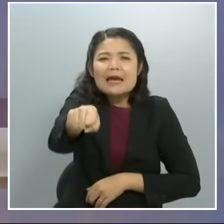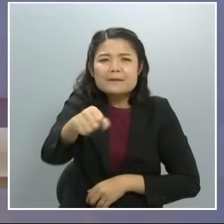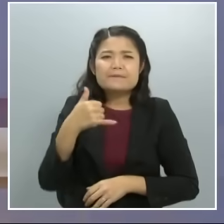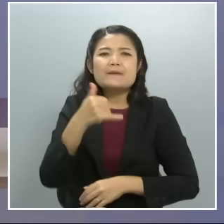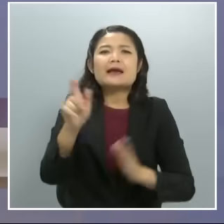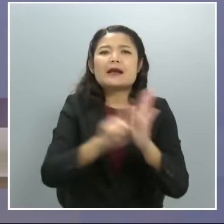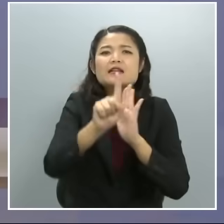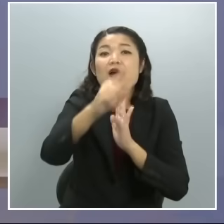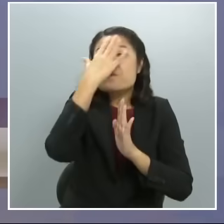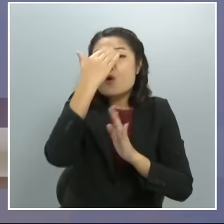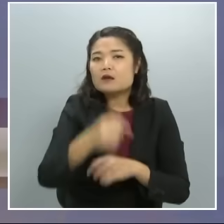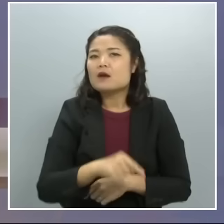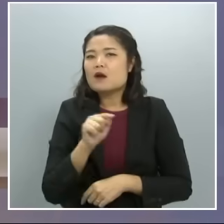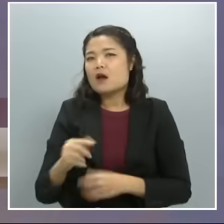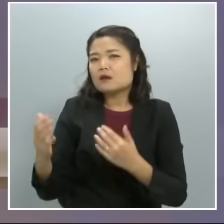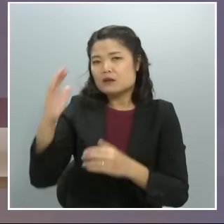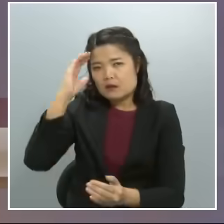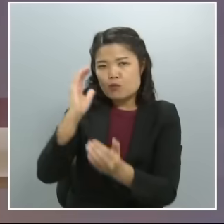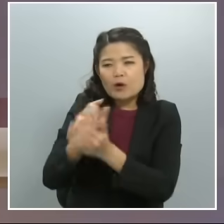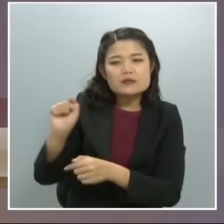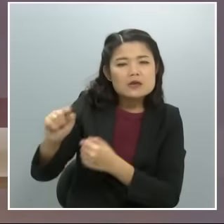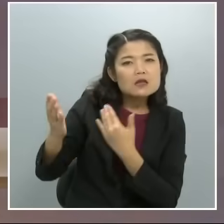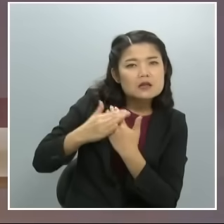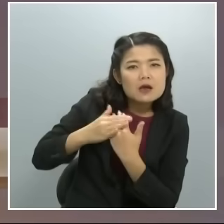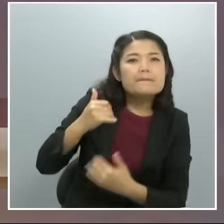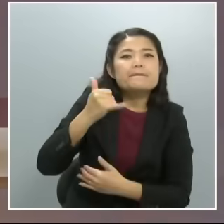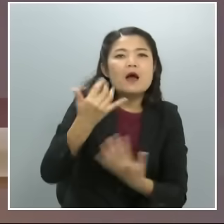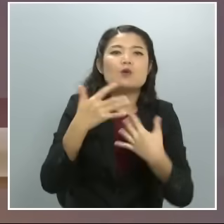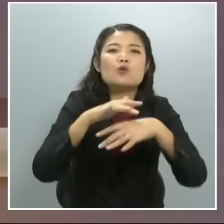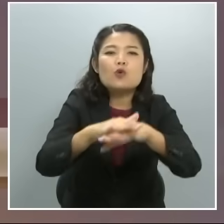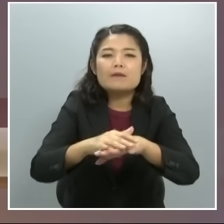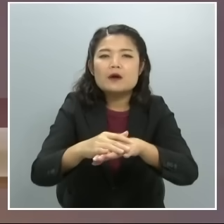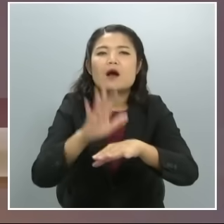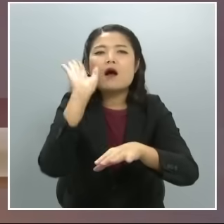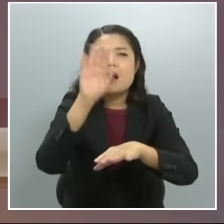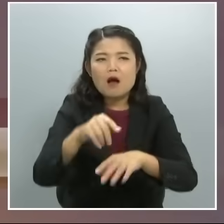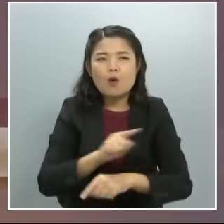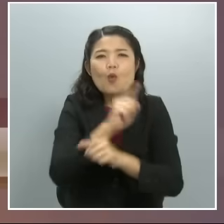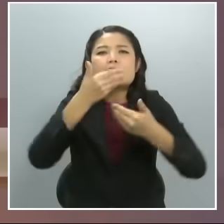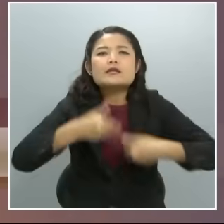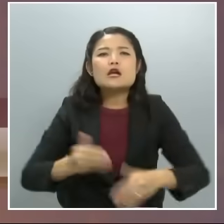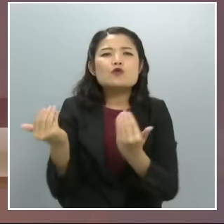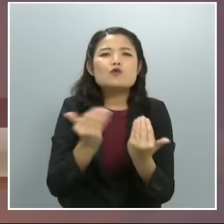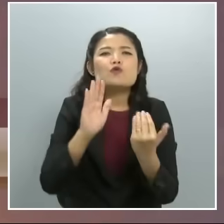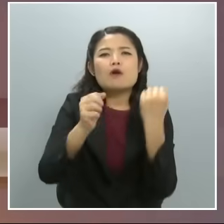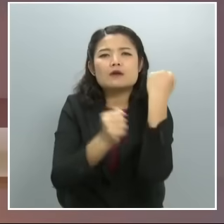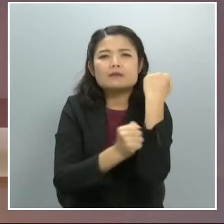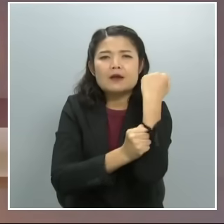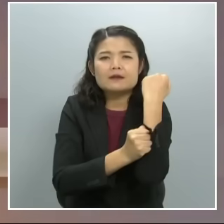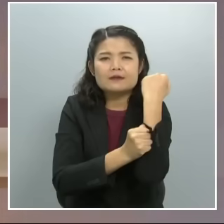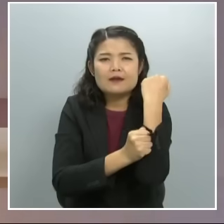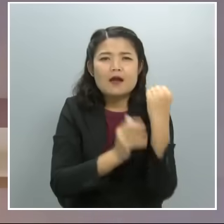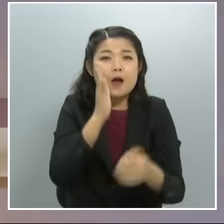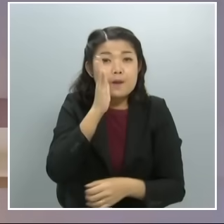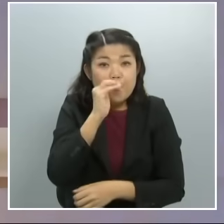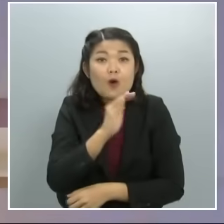ายนี้นี่แหละเป็นคนชวนให้ไปร่วมงานตนก็เห็นว่าเป็นงานวันเกิดลูกกำนันหยดซึ่งเป็นพ่อกำนันนก